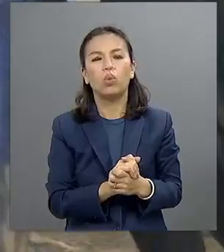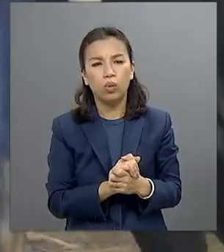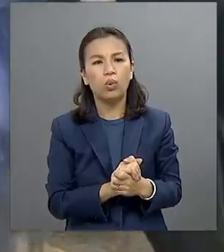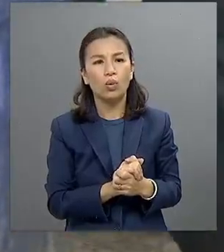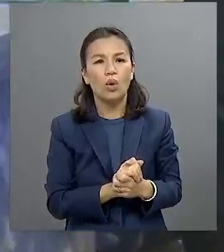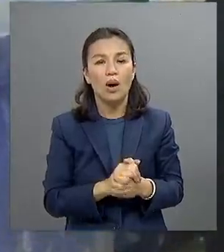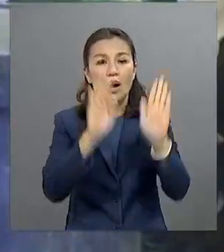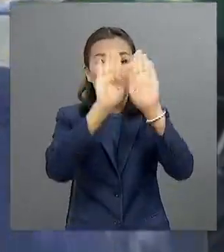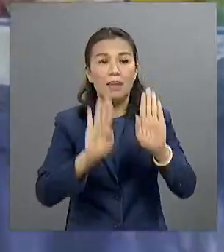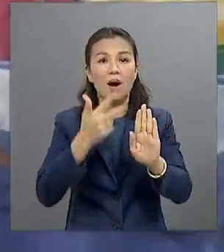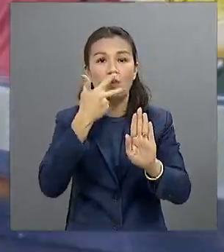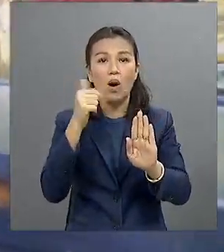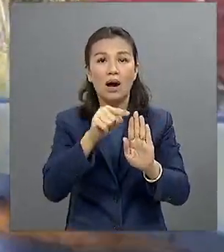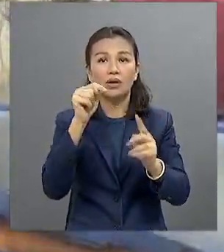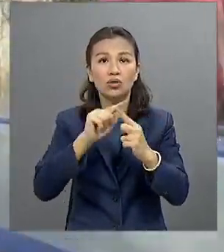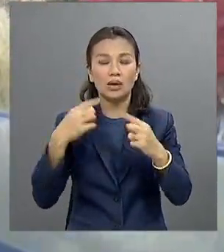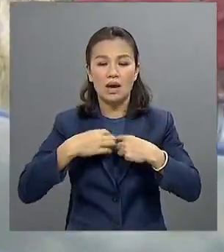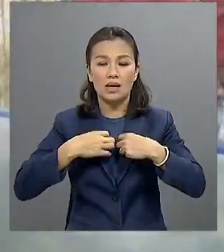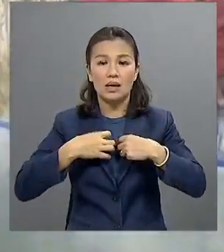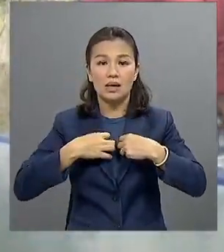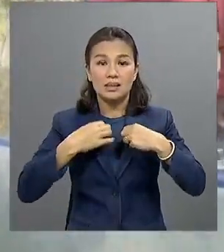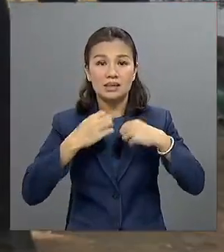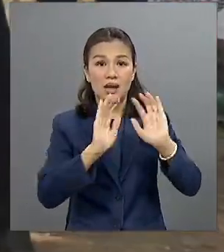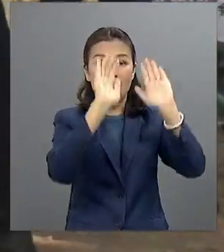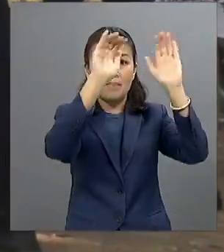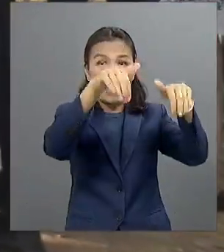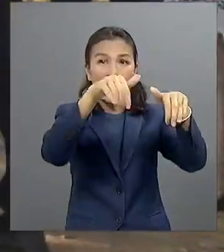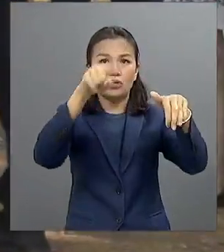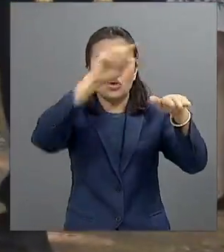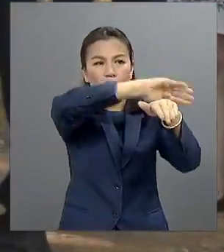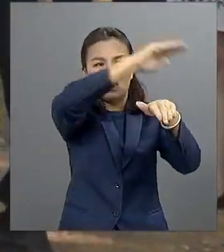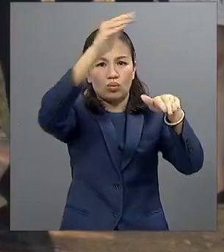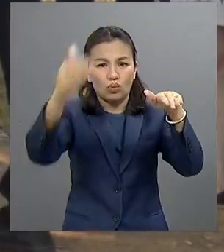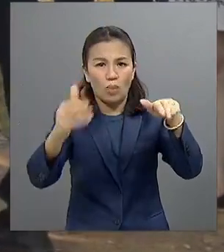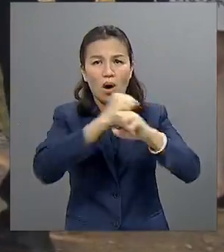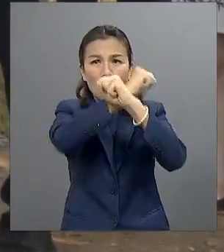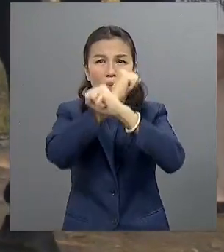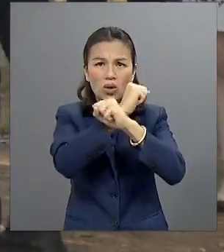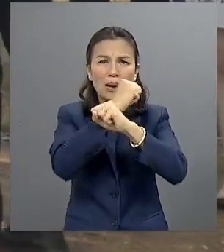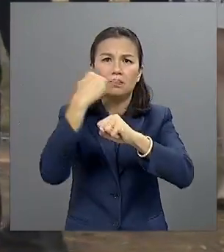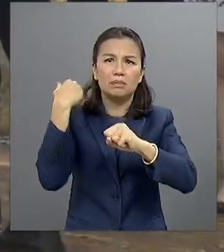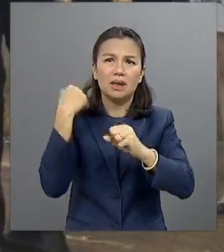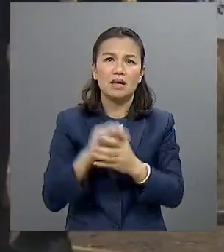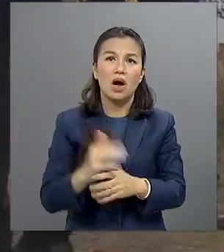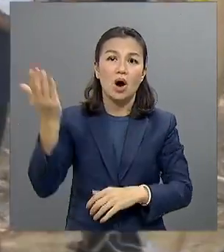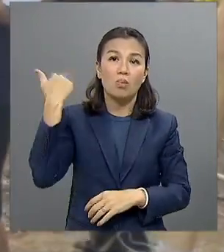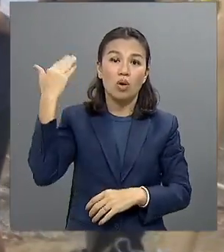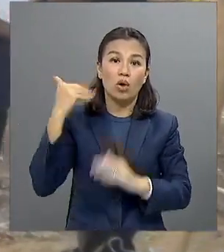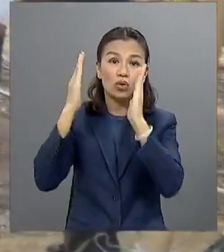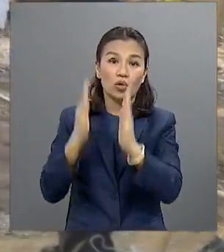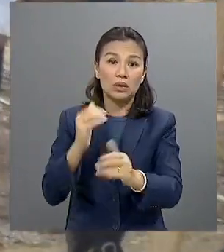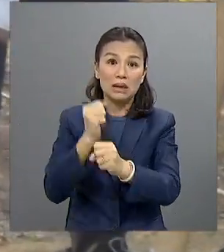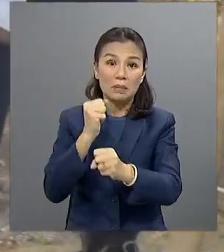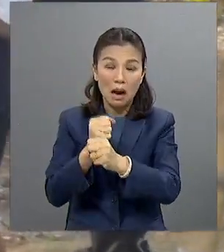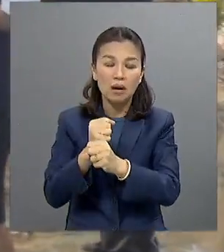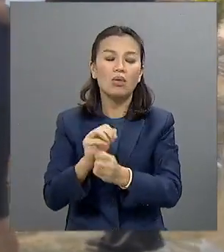วลาเสื้อผ้าที่ตากเอาไว้ก็ต้องเอาผ้ามาคลุมกันอีกทีนึงก่อนหน้านี้ทางโรงงานได้ส่งพนักงานมาดูแลแล้วก็แก้ไขปัญหาค